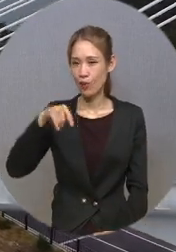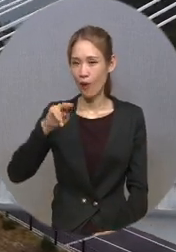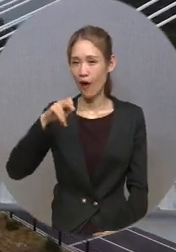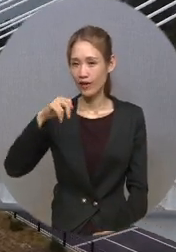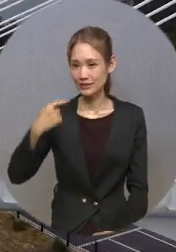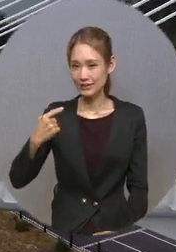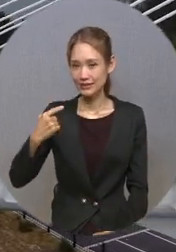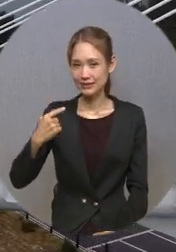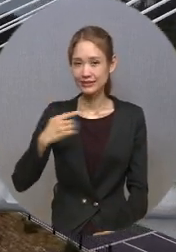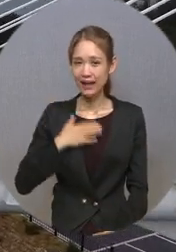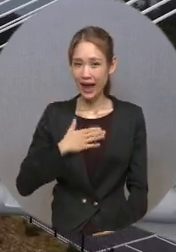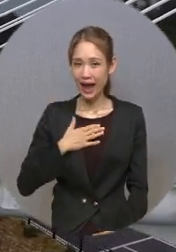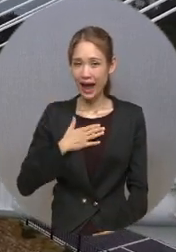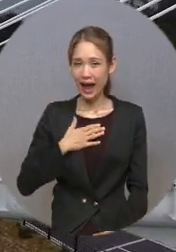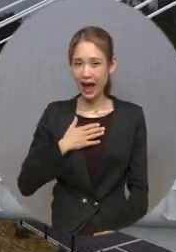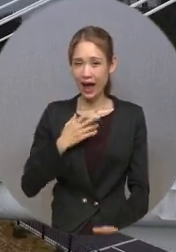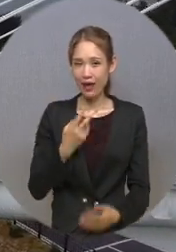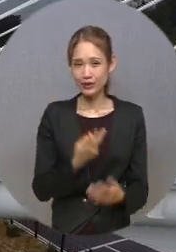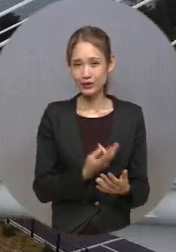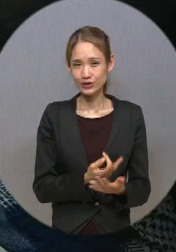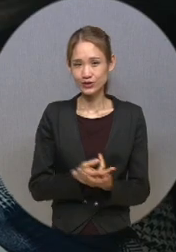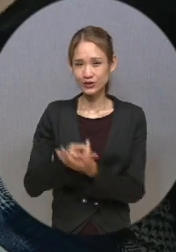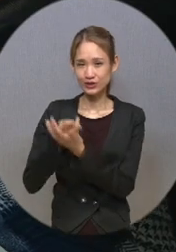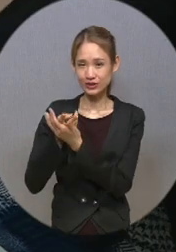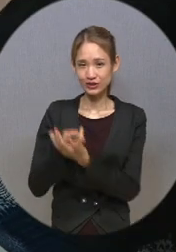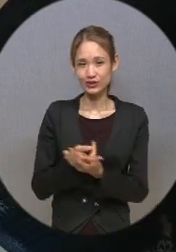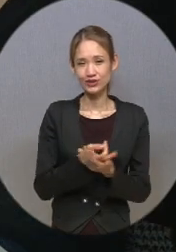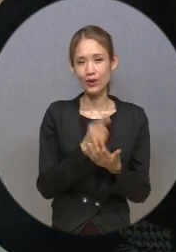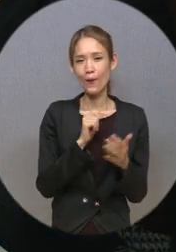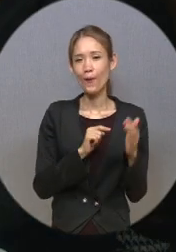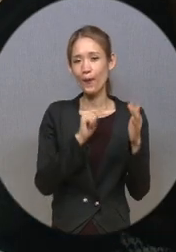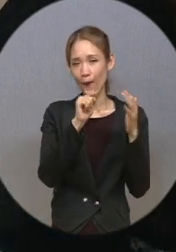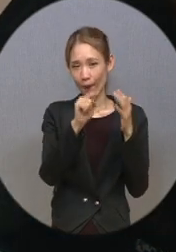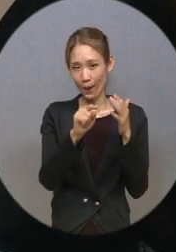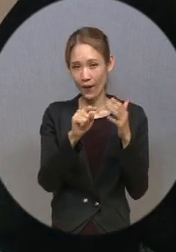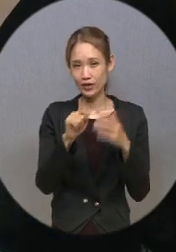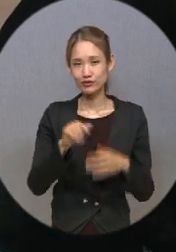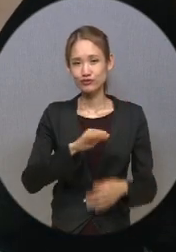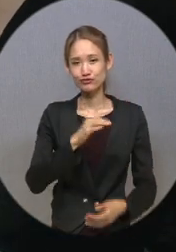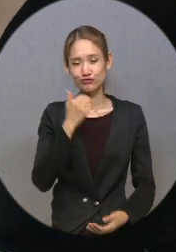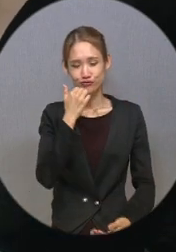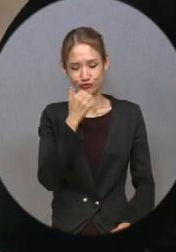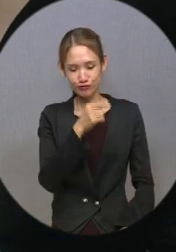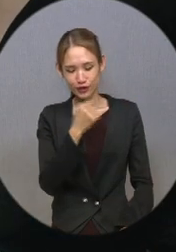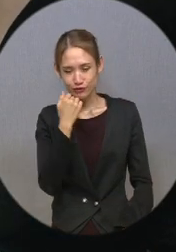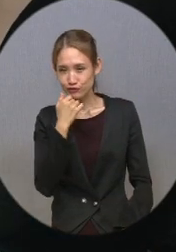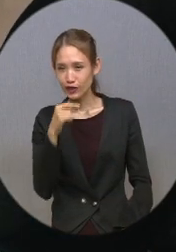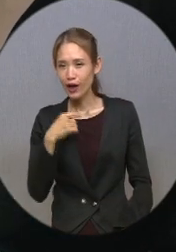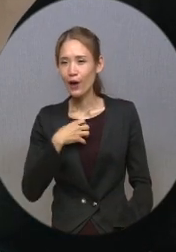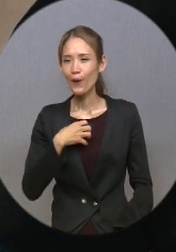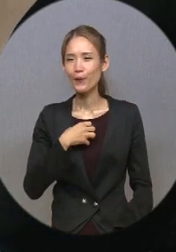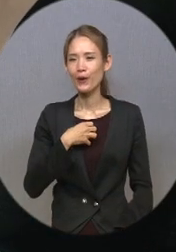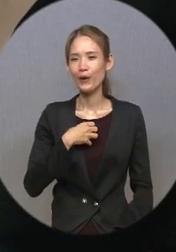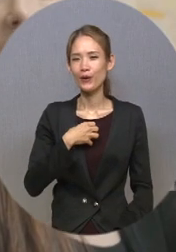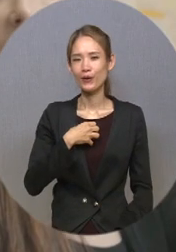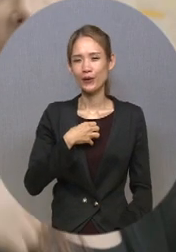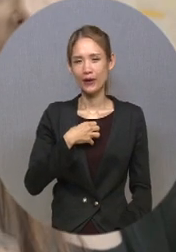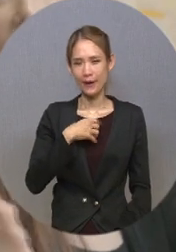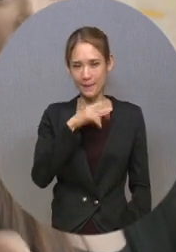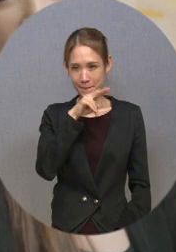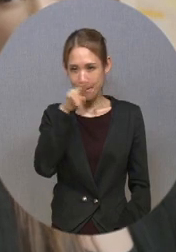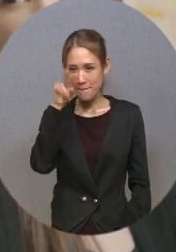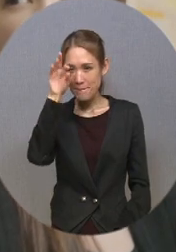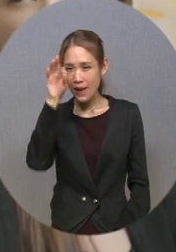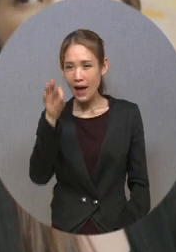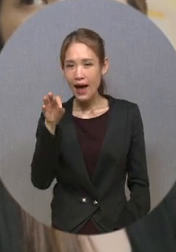네, 공중에서 뭐 그네도 타고 뭐 거기 가서 우리가 누가 겁쟁인지 한번 네. 딱 보는 거죠. 전